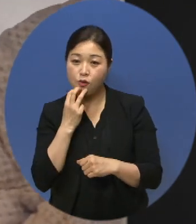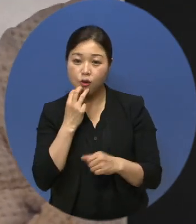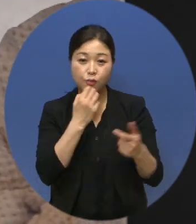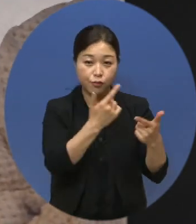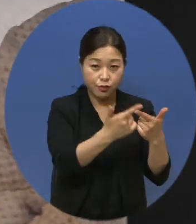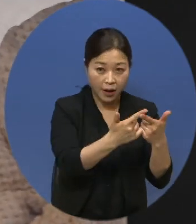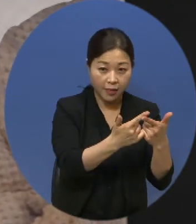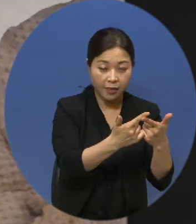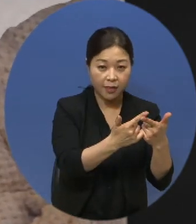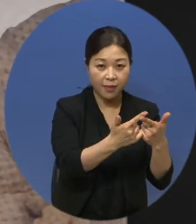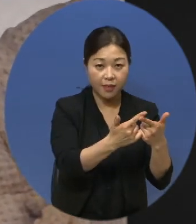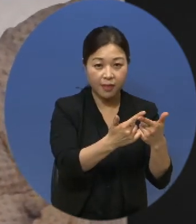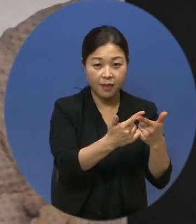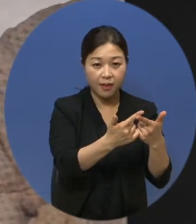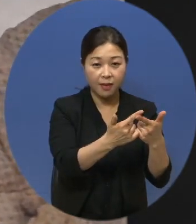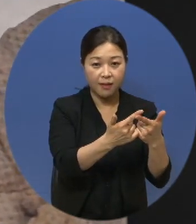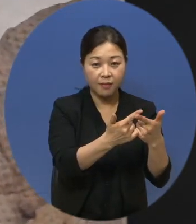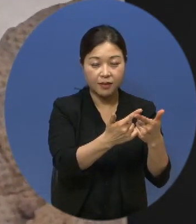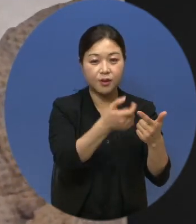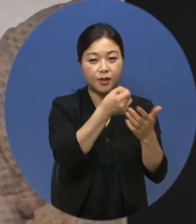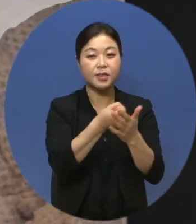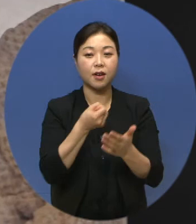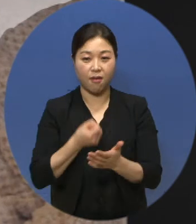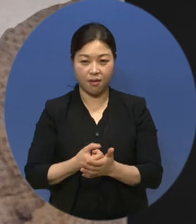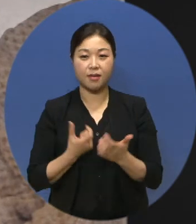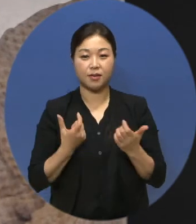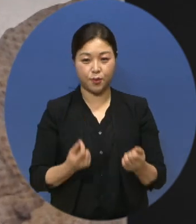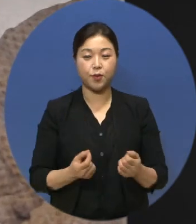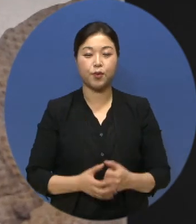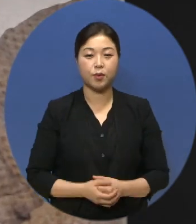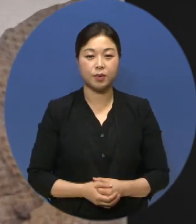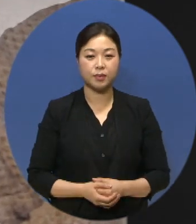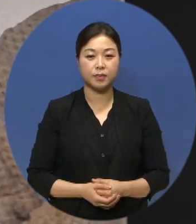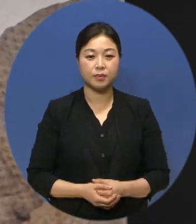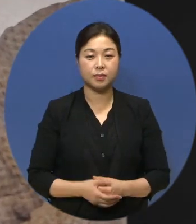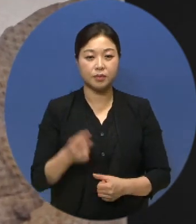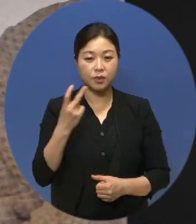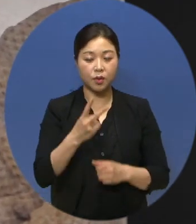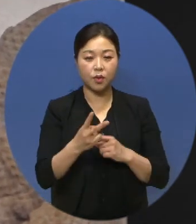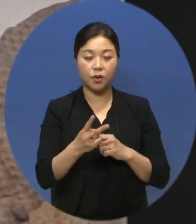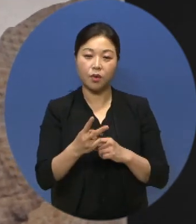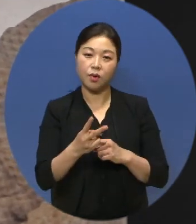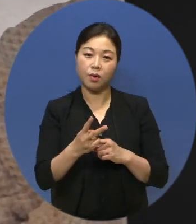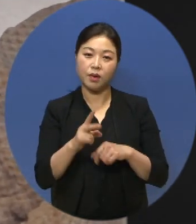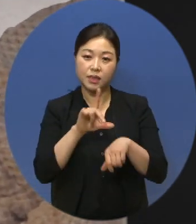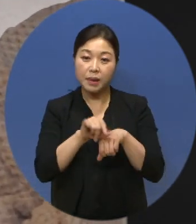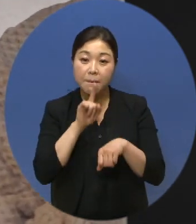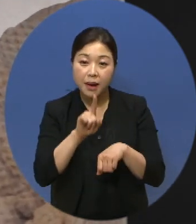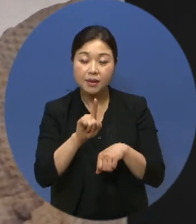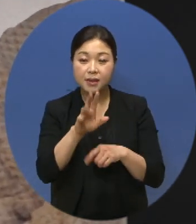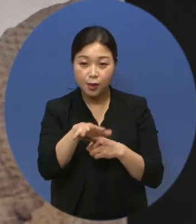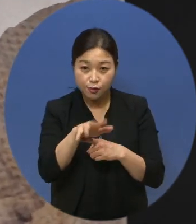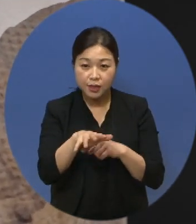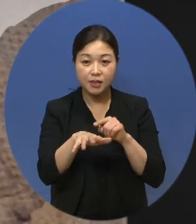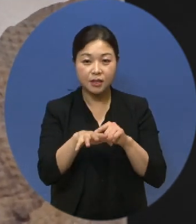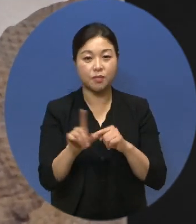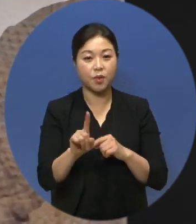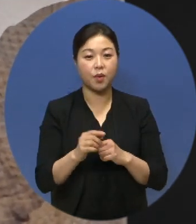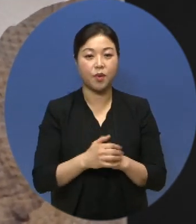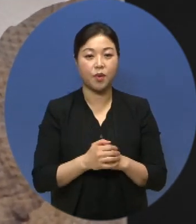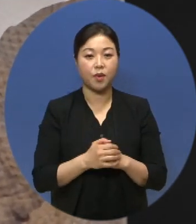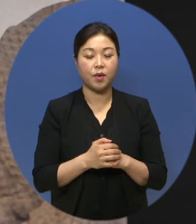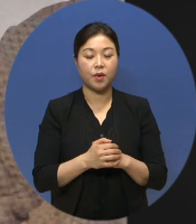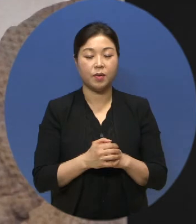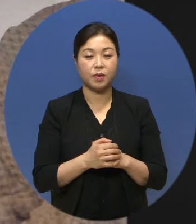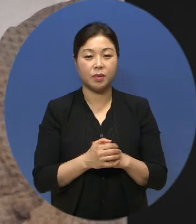이렇게 설정을 했었고 그리고 사투리 같은 경우에는 아무래도 인물이 많이 나오니까 좀